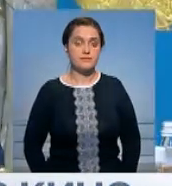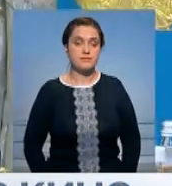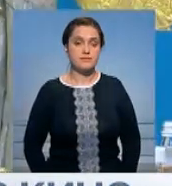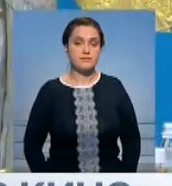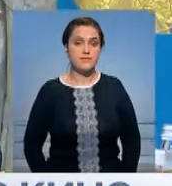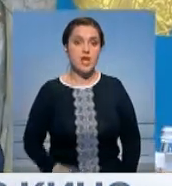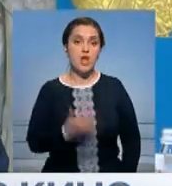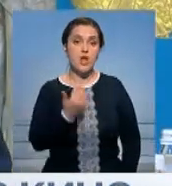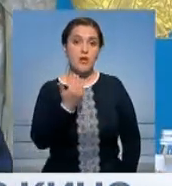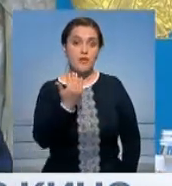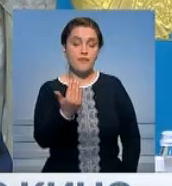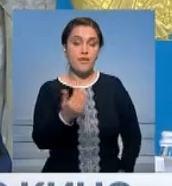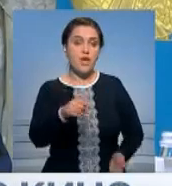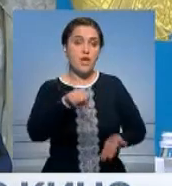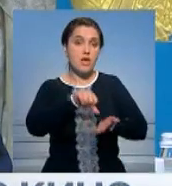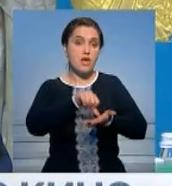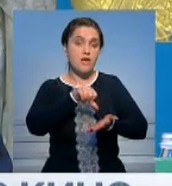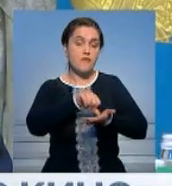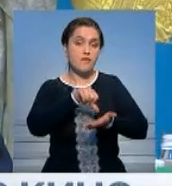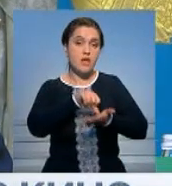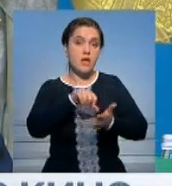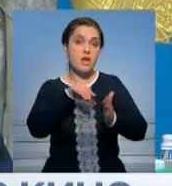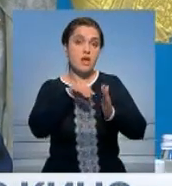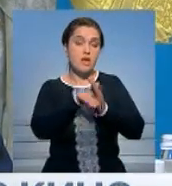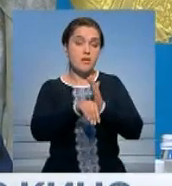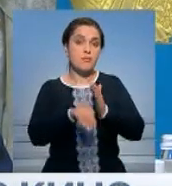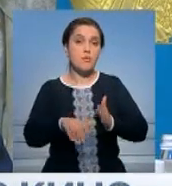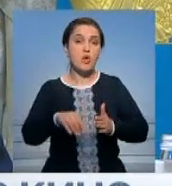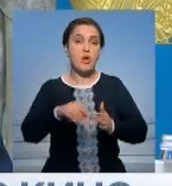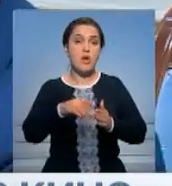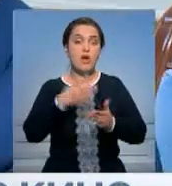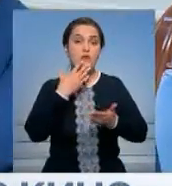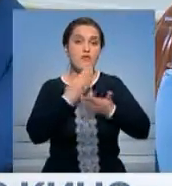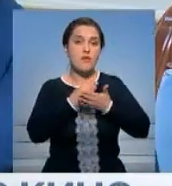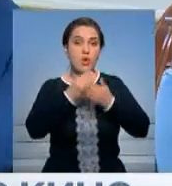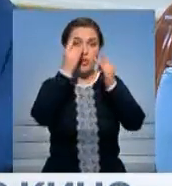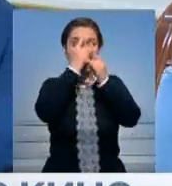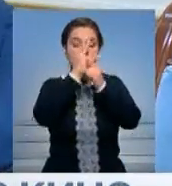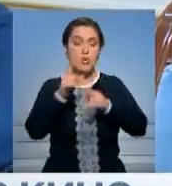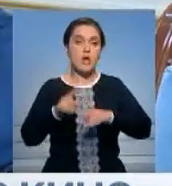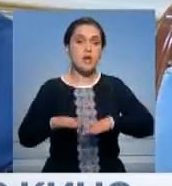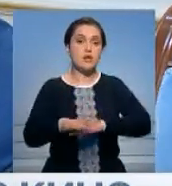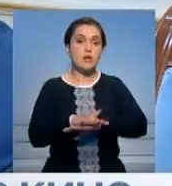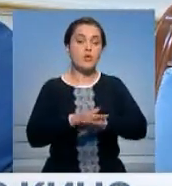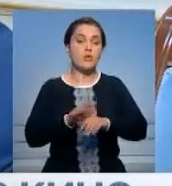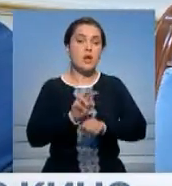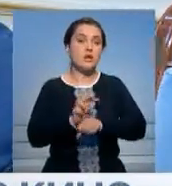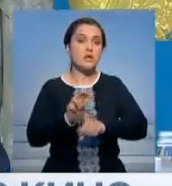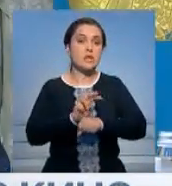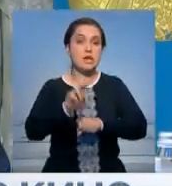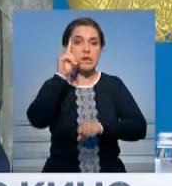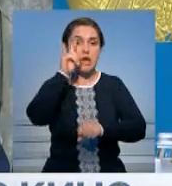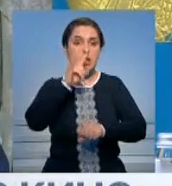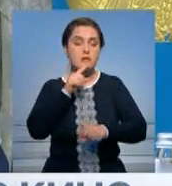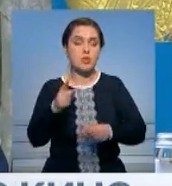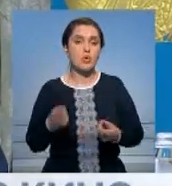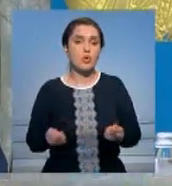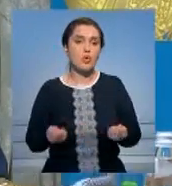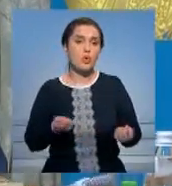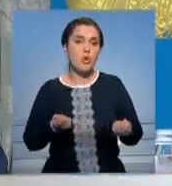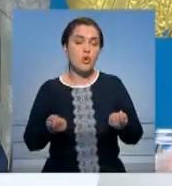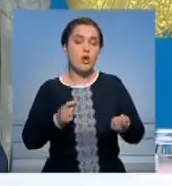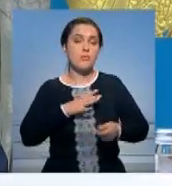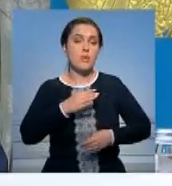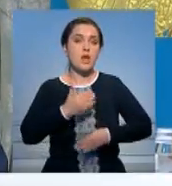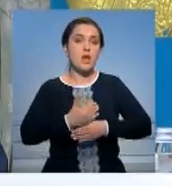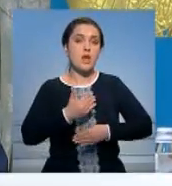Вы являетесь одним из ярких представителей отечественной культуры, народным артистом Казахстана. Долгие годы были руководителем театра для